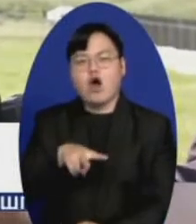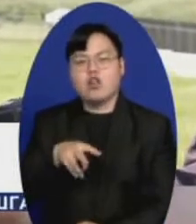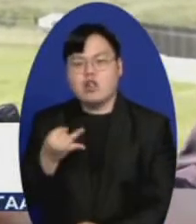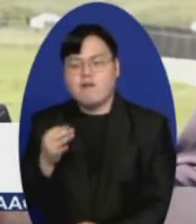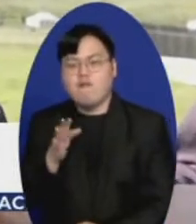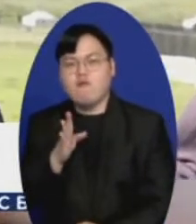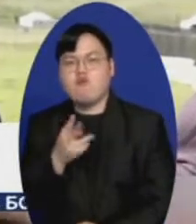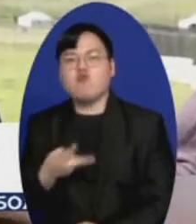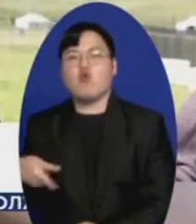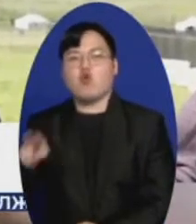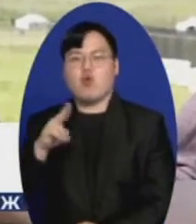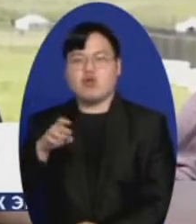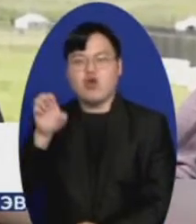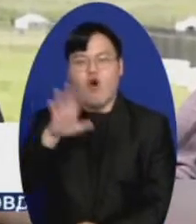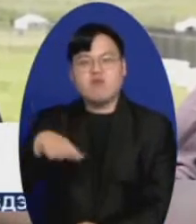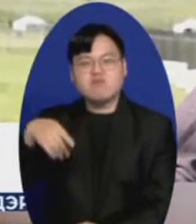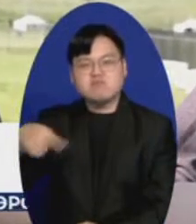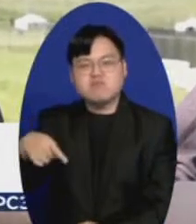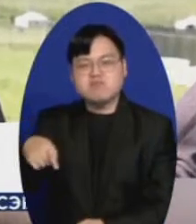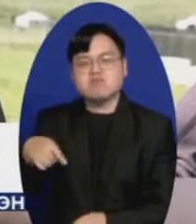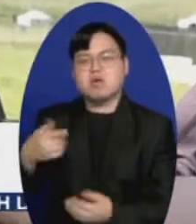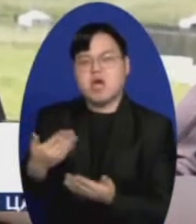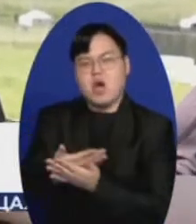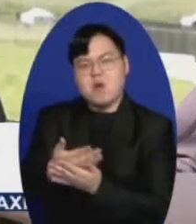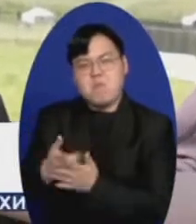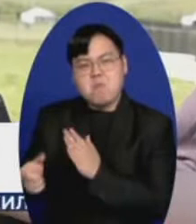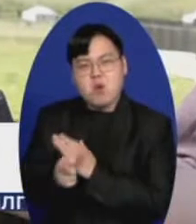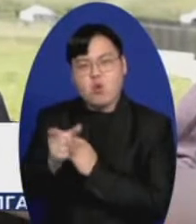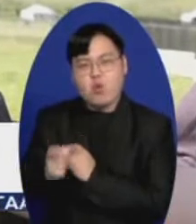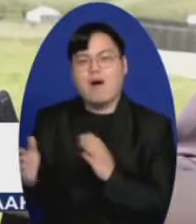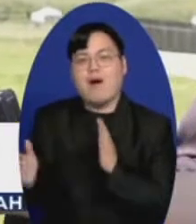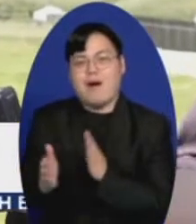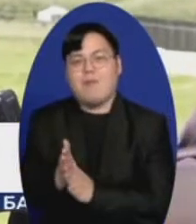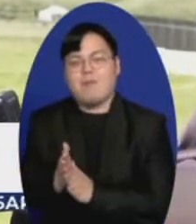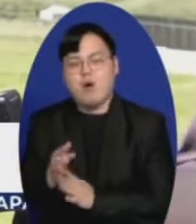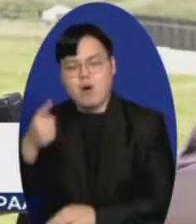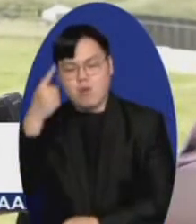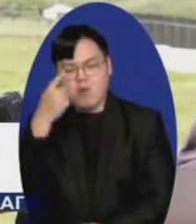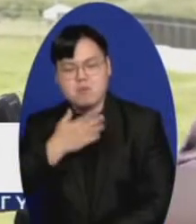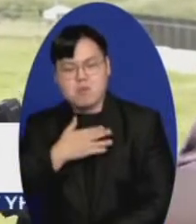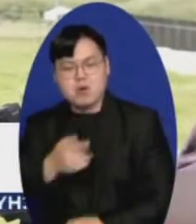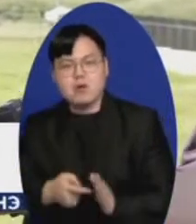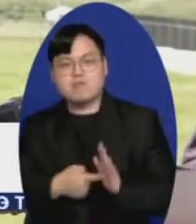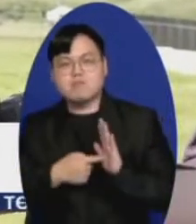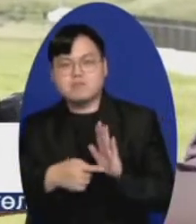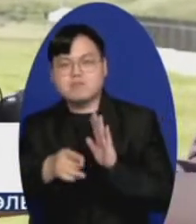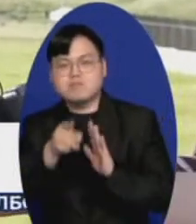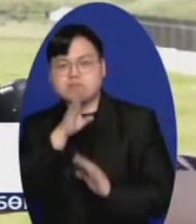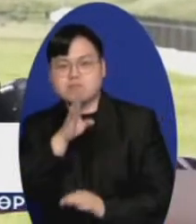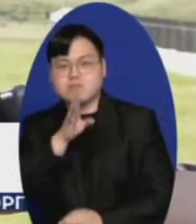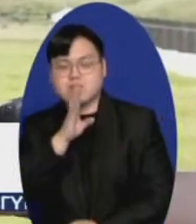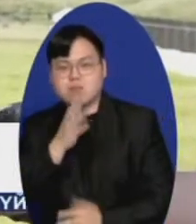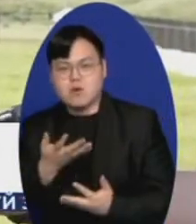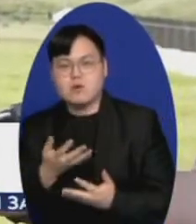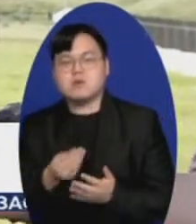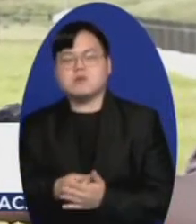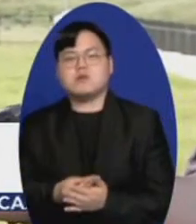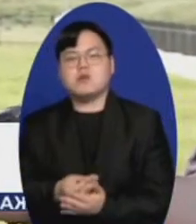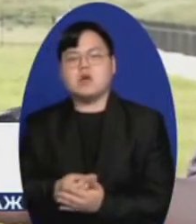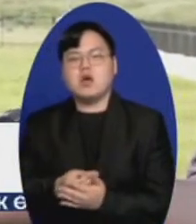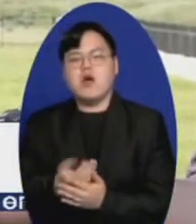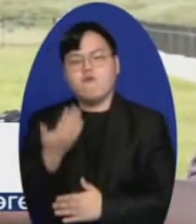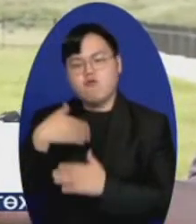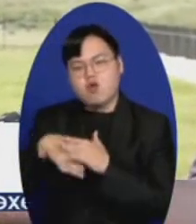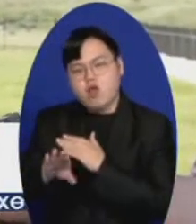одоо продюсеруудтай хамтарч ажиллаж байгаа. За Монгол улсын хувьд бол Монгол улсыг сурталчлах альва одоо